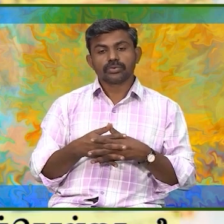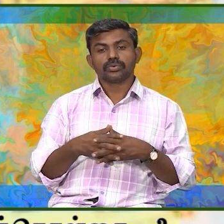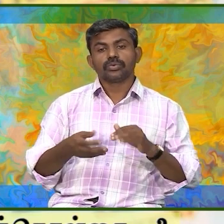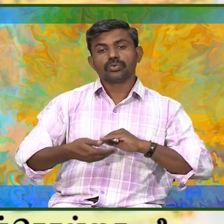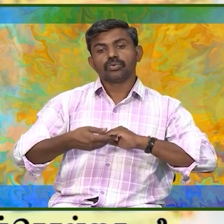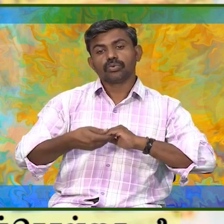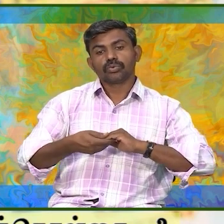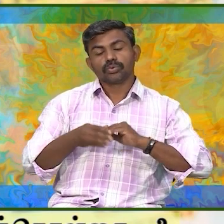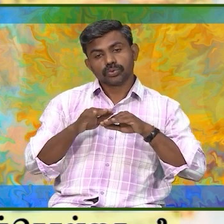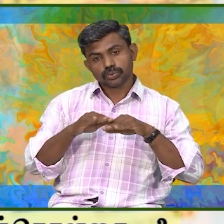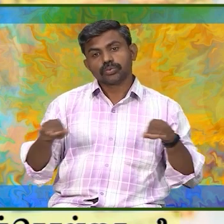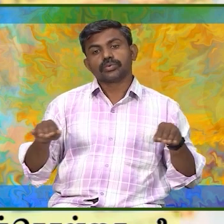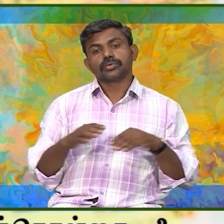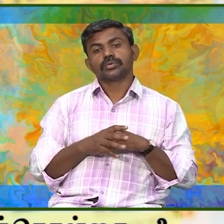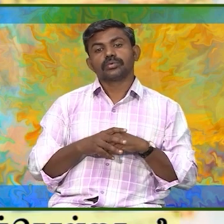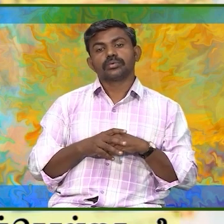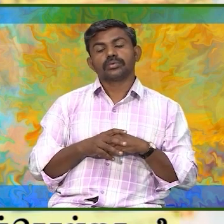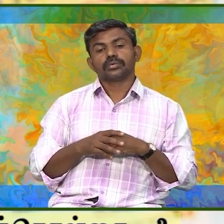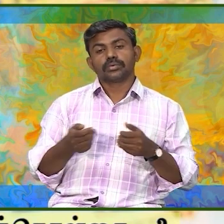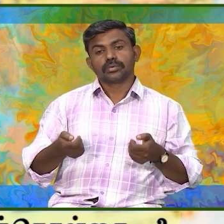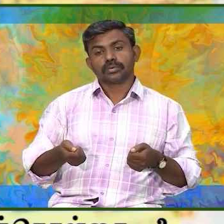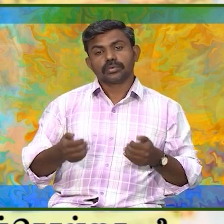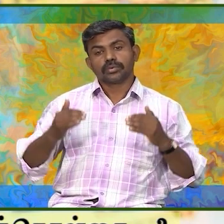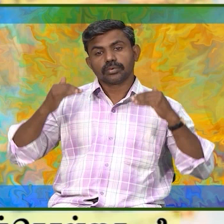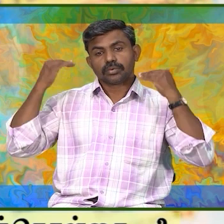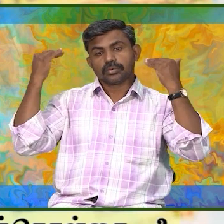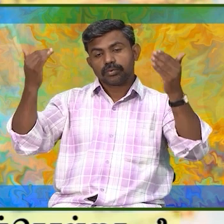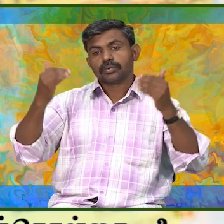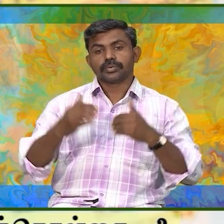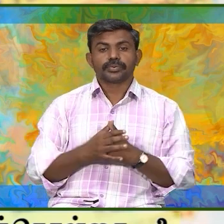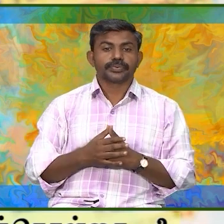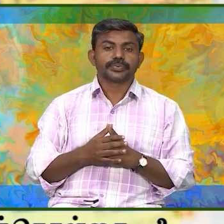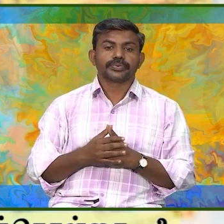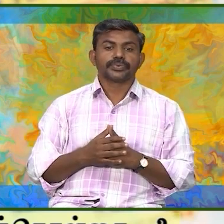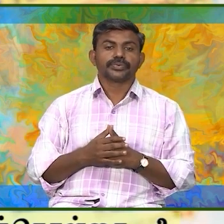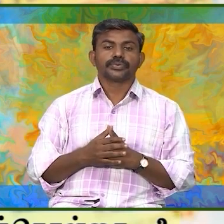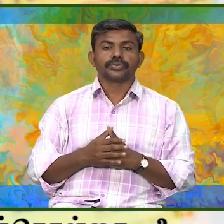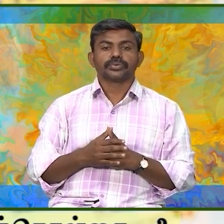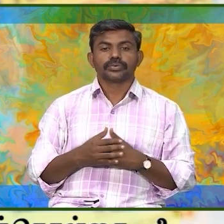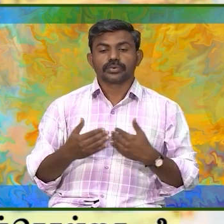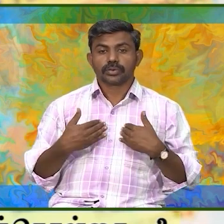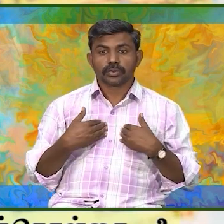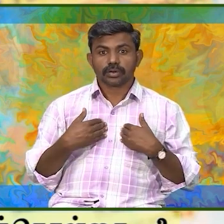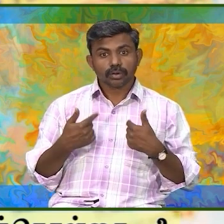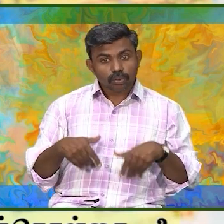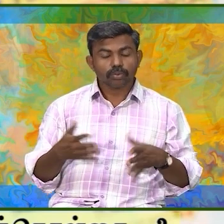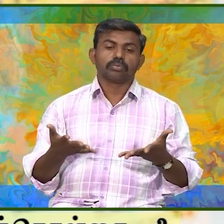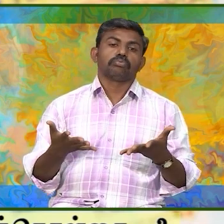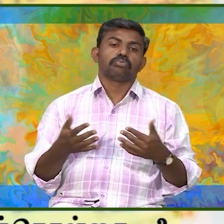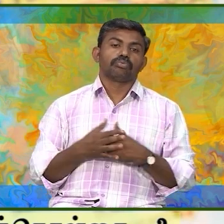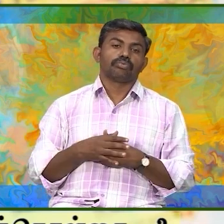உறவு சுமூகமாக இருந்தால்தான் நாம் பொருளாதாரத்தில் தன்னிறைவை அடைய முடியும். இதில் அதுக்காக நம்ம கொள்கையை விட்டு கொடுத்துட